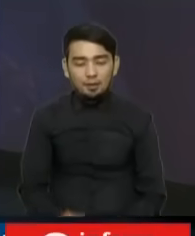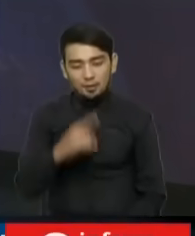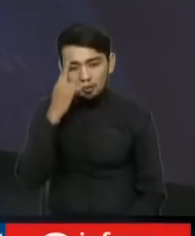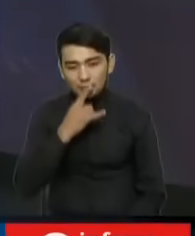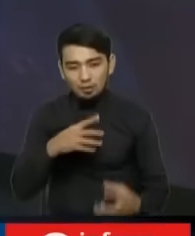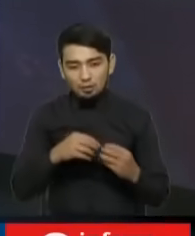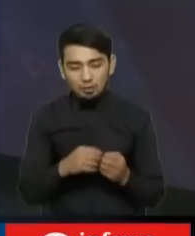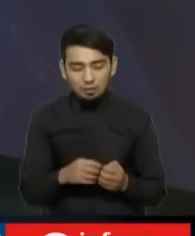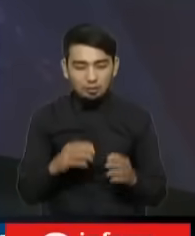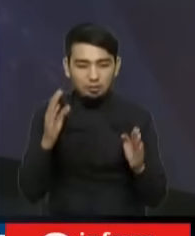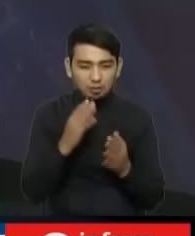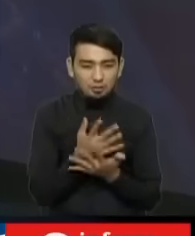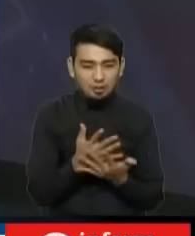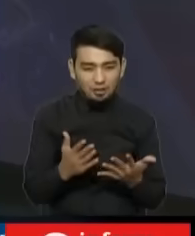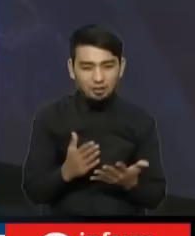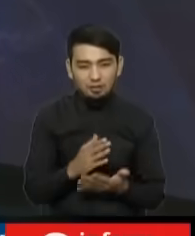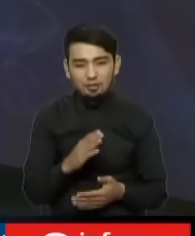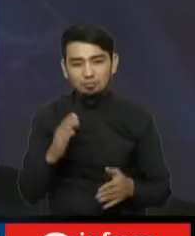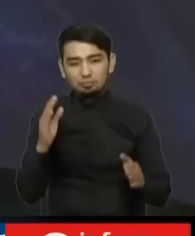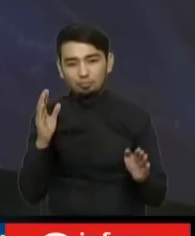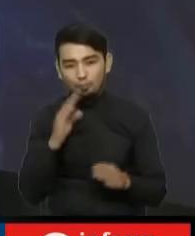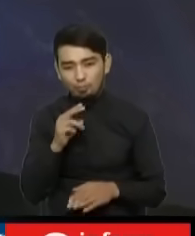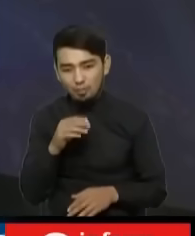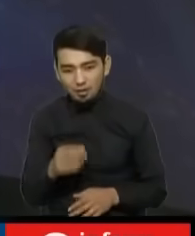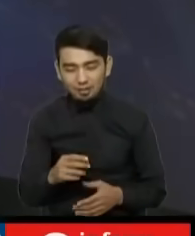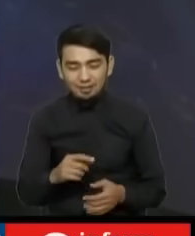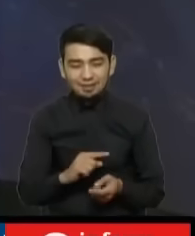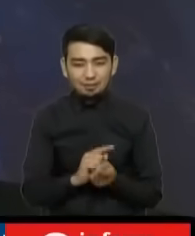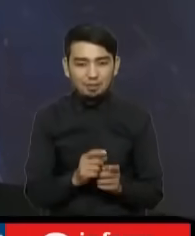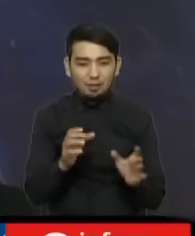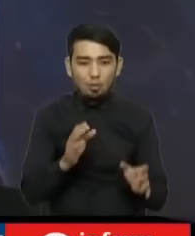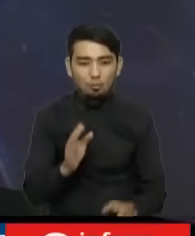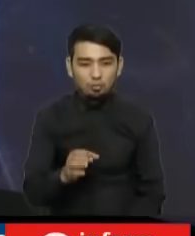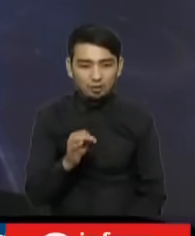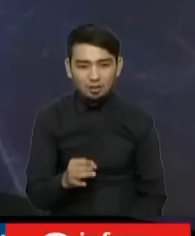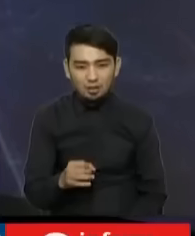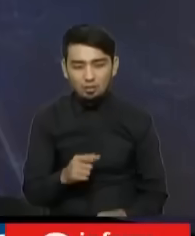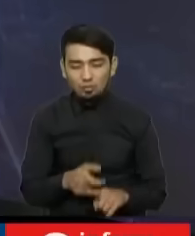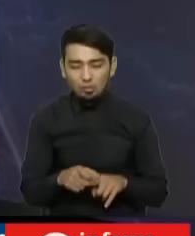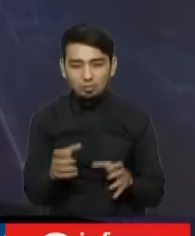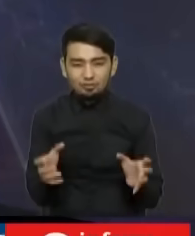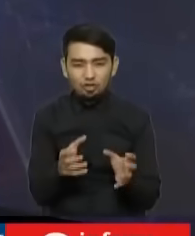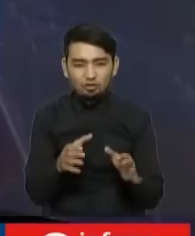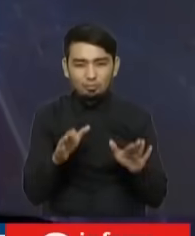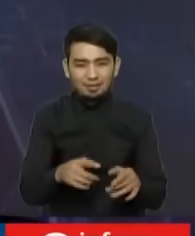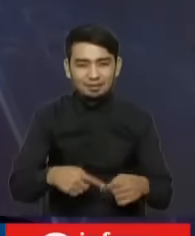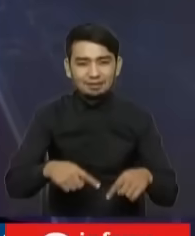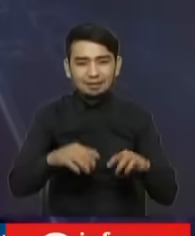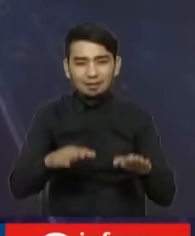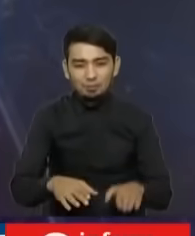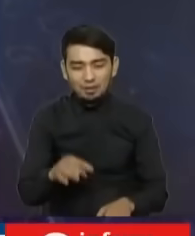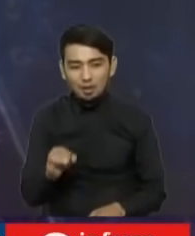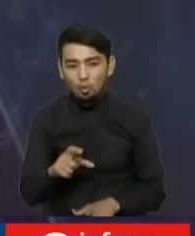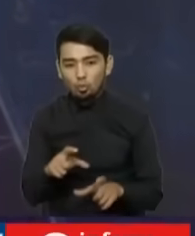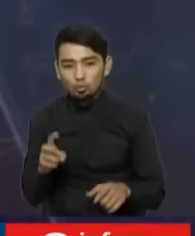Қазақстандықтарға табиғи қорықтар мен саябақтарға кіру ережесі өзгереді. Енді ерекше қорғаудағы аймақта тұратын азаматтар да паркке кірген